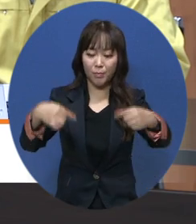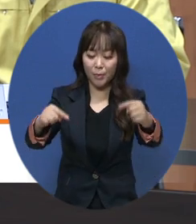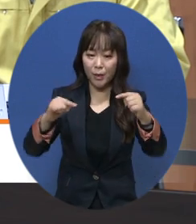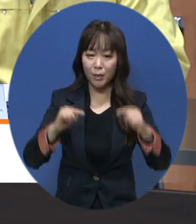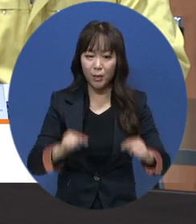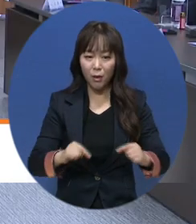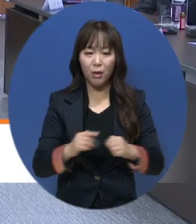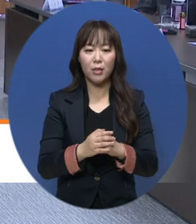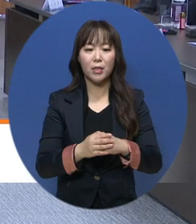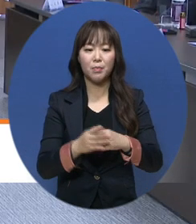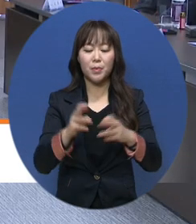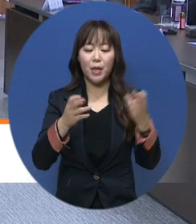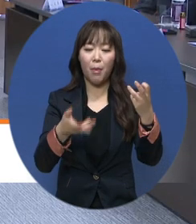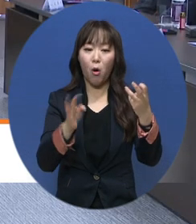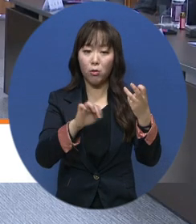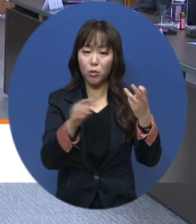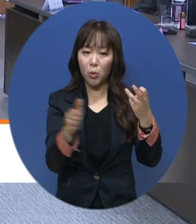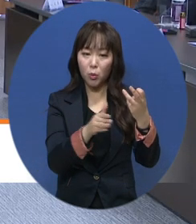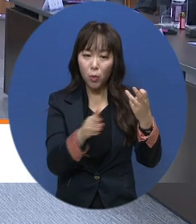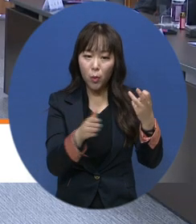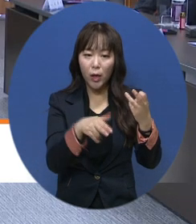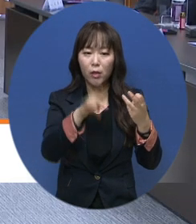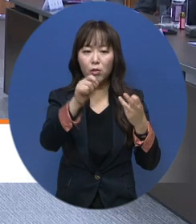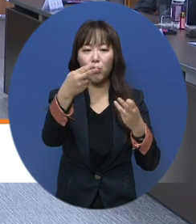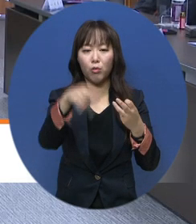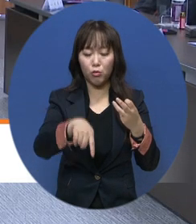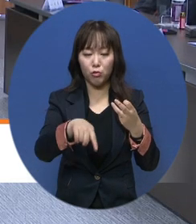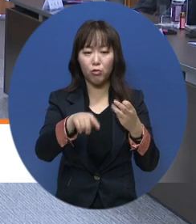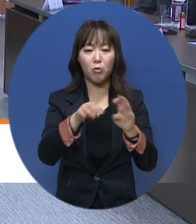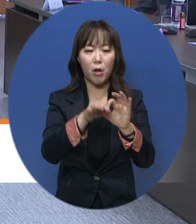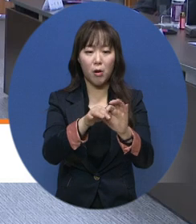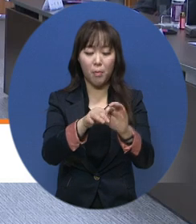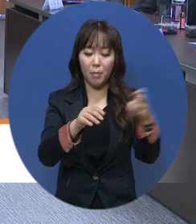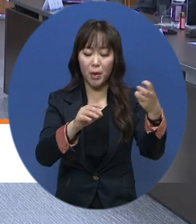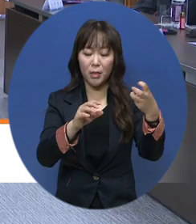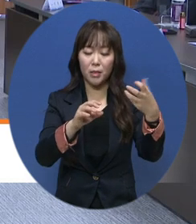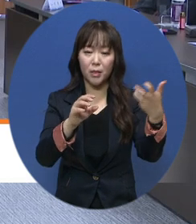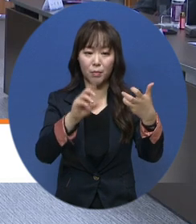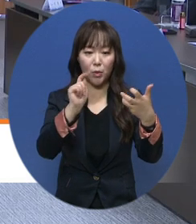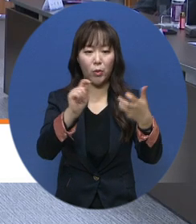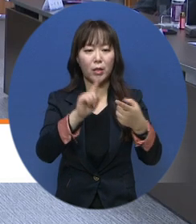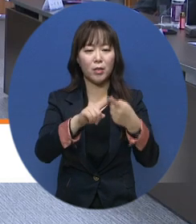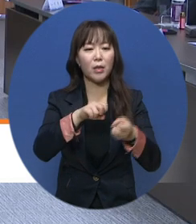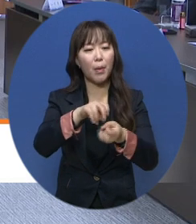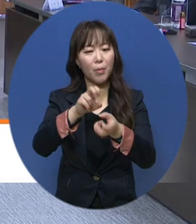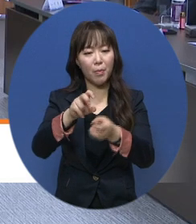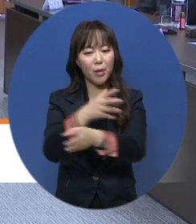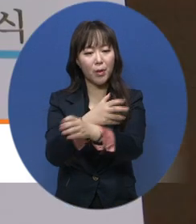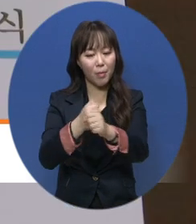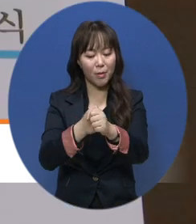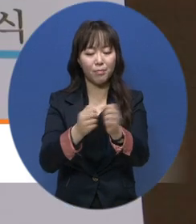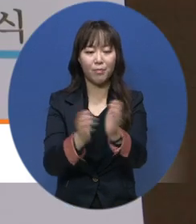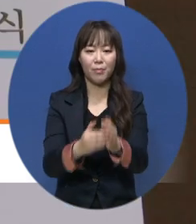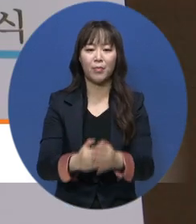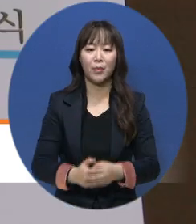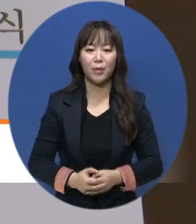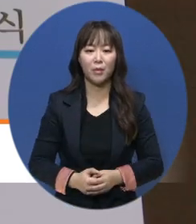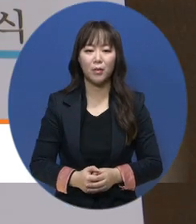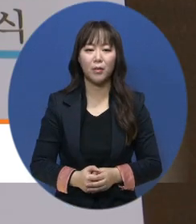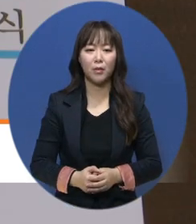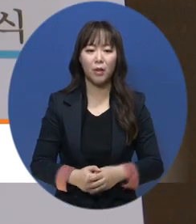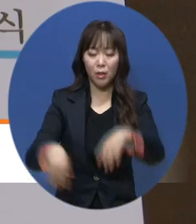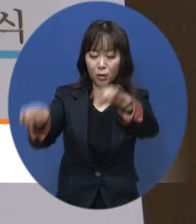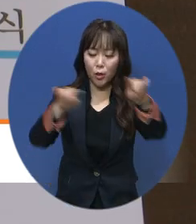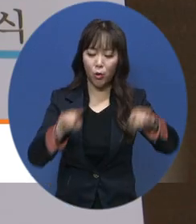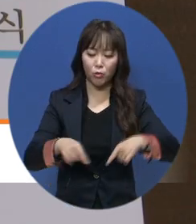가운데 13억 원 상당의 고흥석류 식품원료 80톤을 납품하는 협약을 체결했습니다. 전국